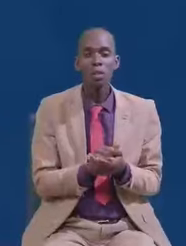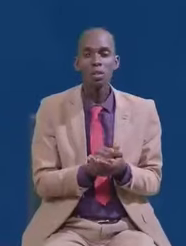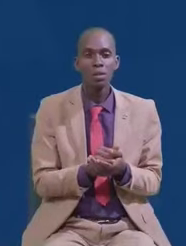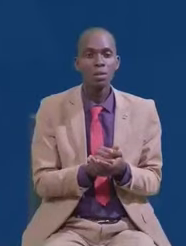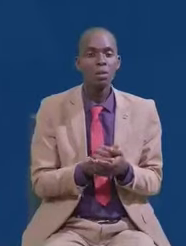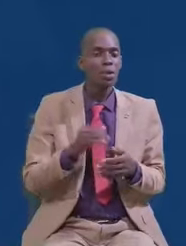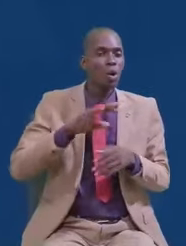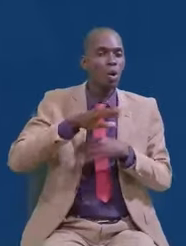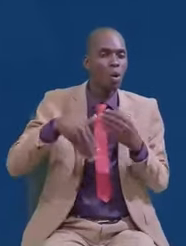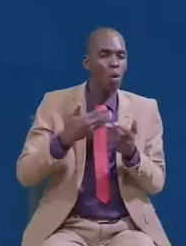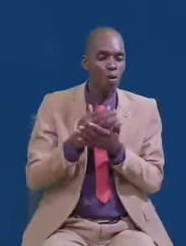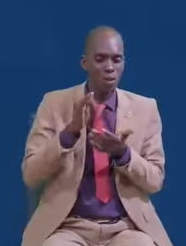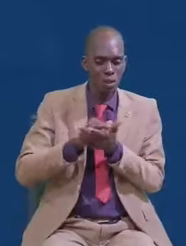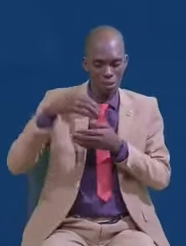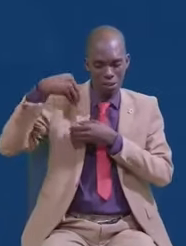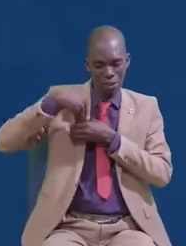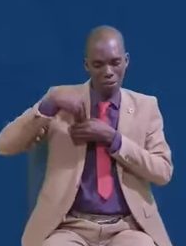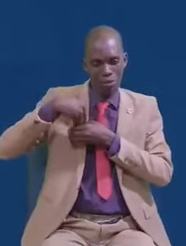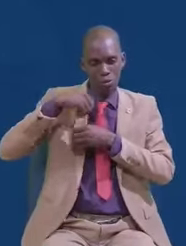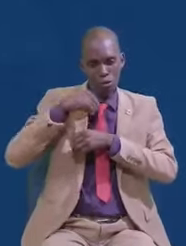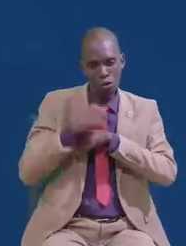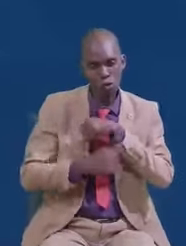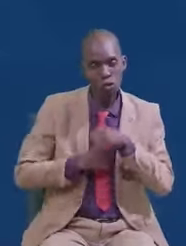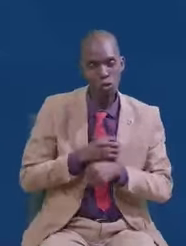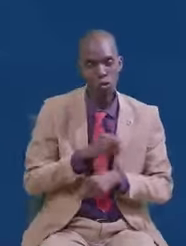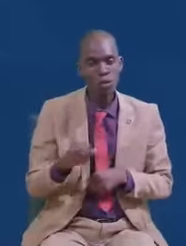Pour que les souffrances intérieures,